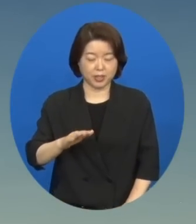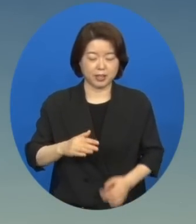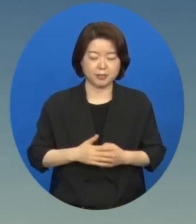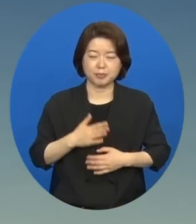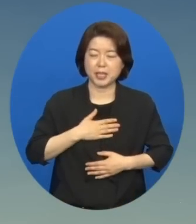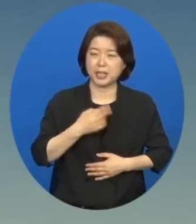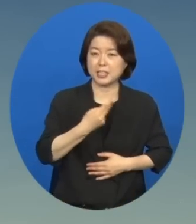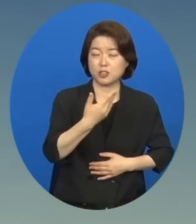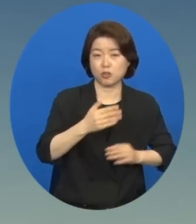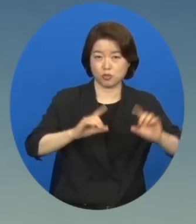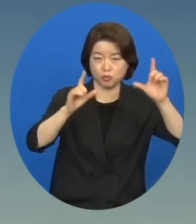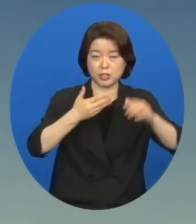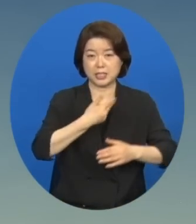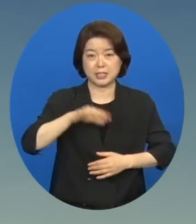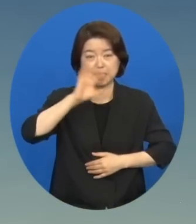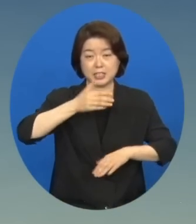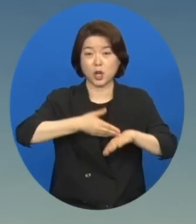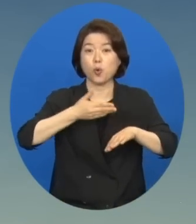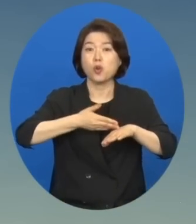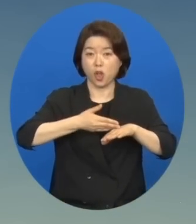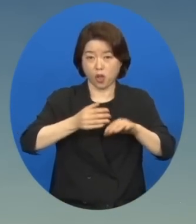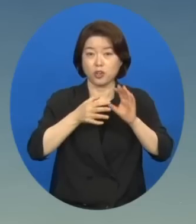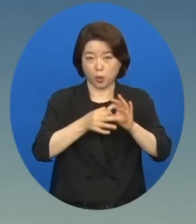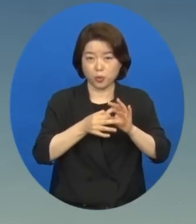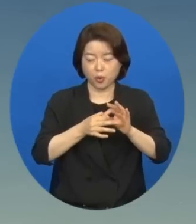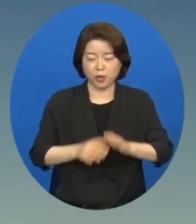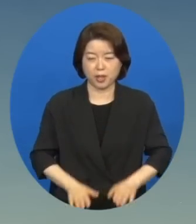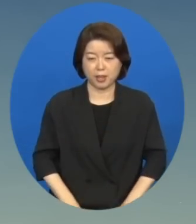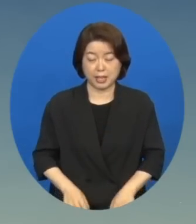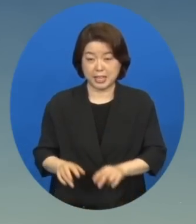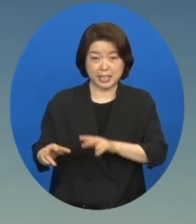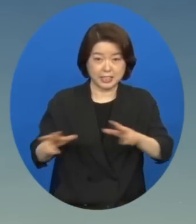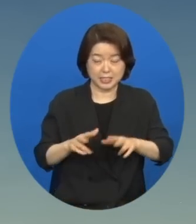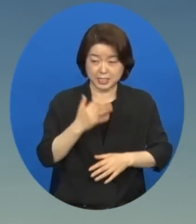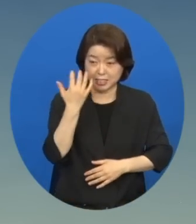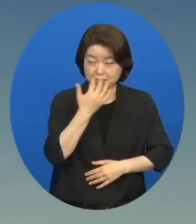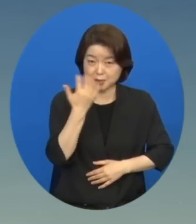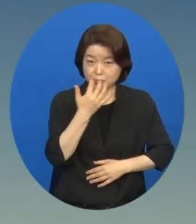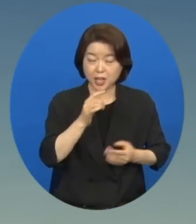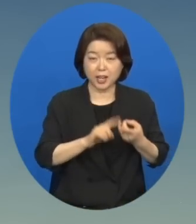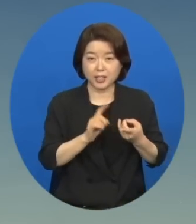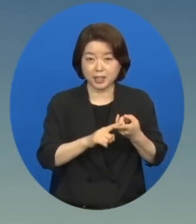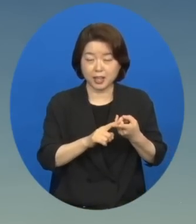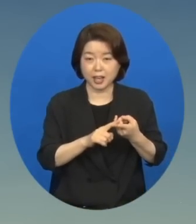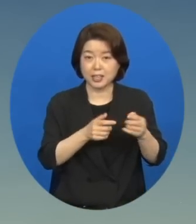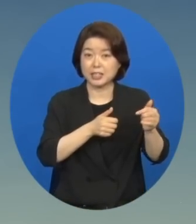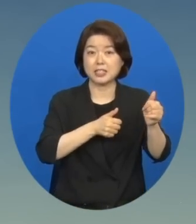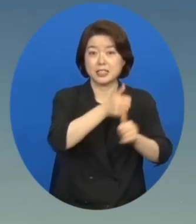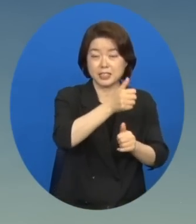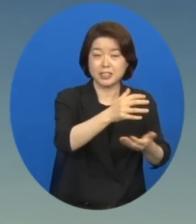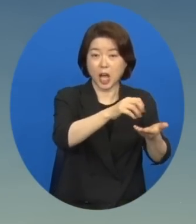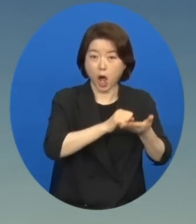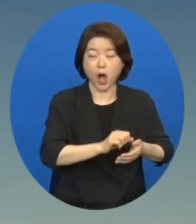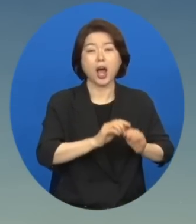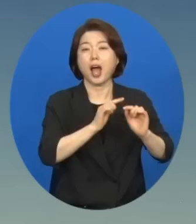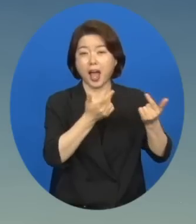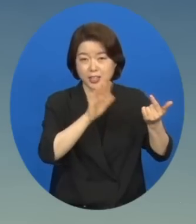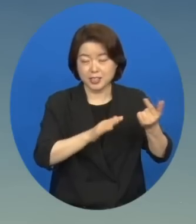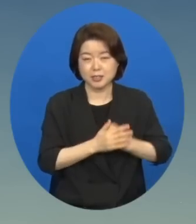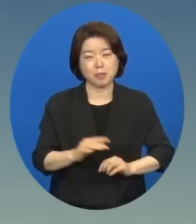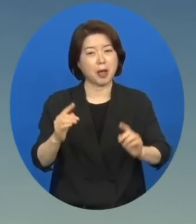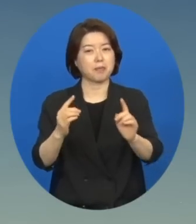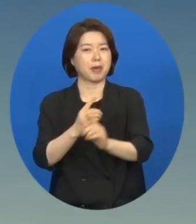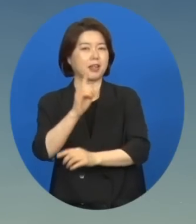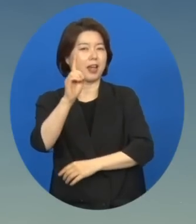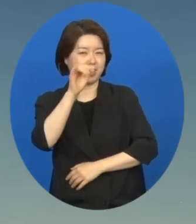2009년 제자훈련 세미나를 통해서 곧바로 음란에 대한 승리를 얻은 것은 아니지만 바뀐 것이